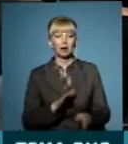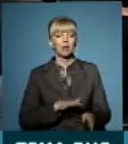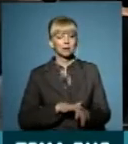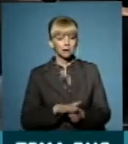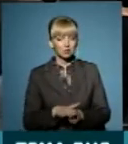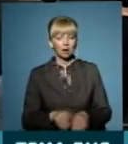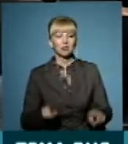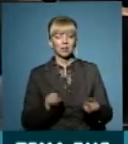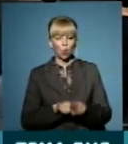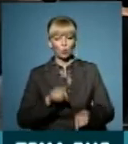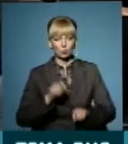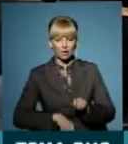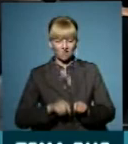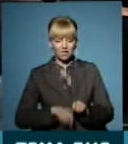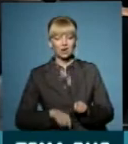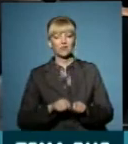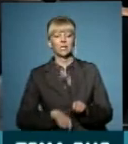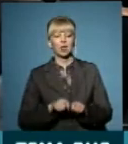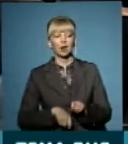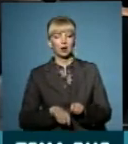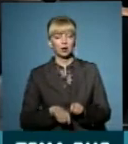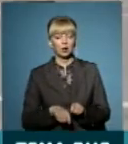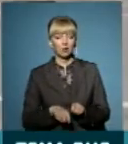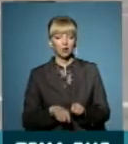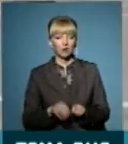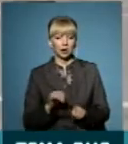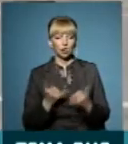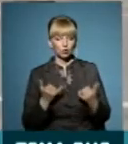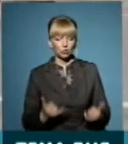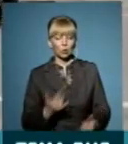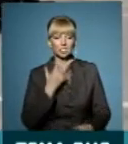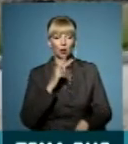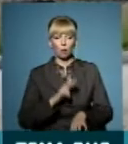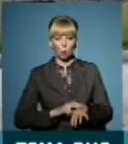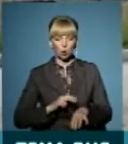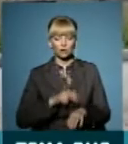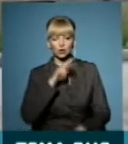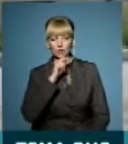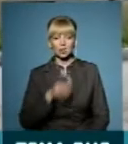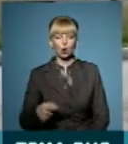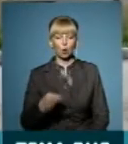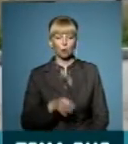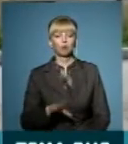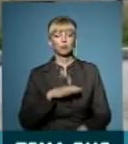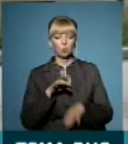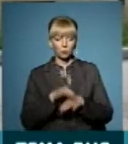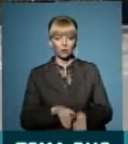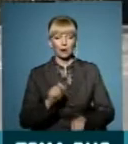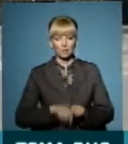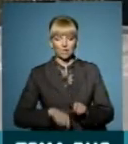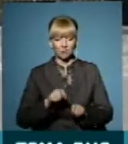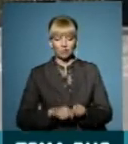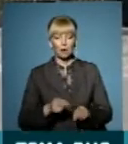здійснює також рейди, також перевіряє. Отже, і сьогодні національна поліція в Чернівецькій області проводила